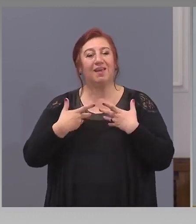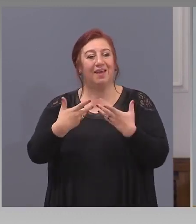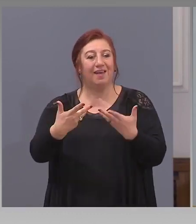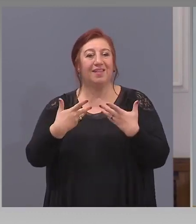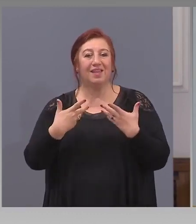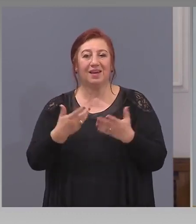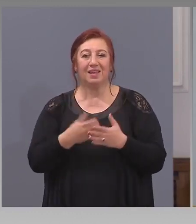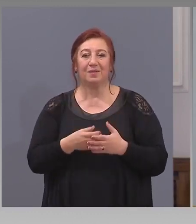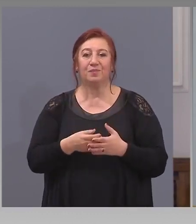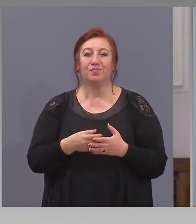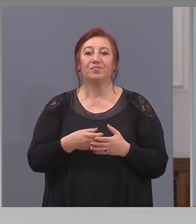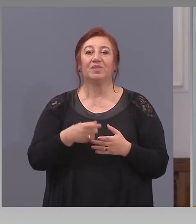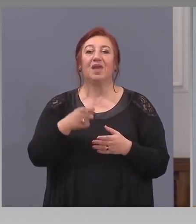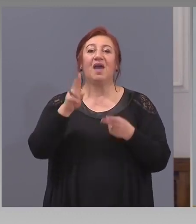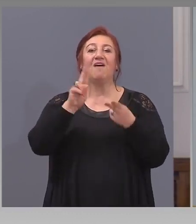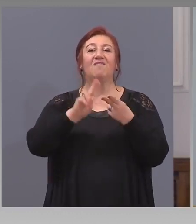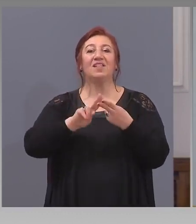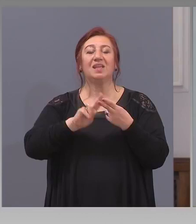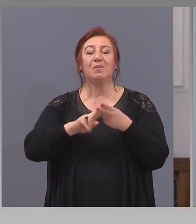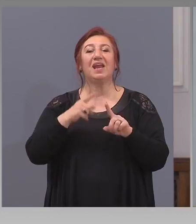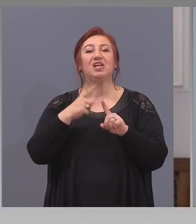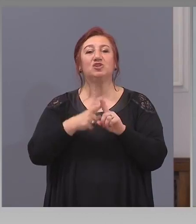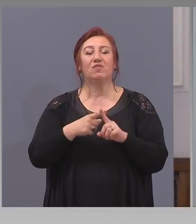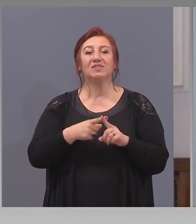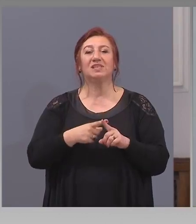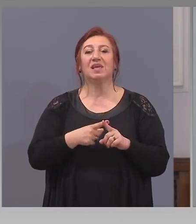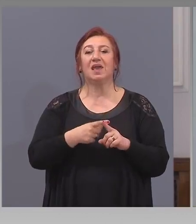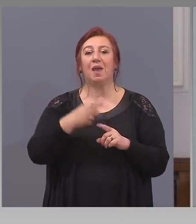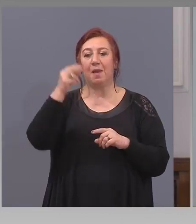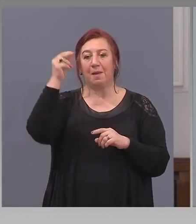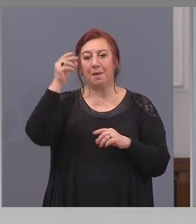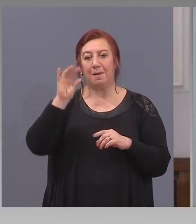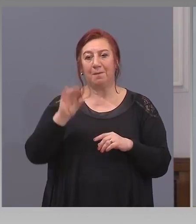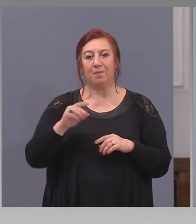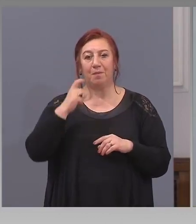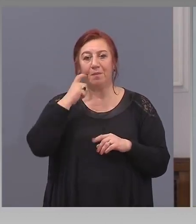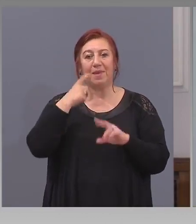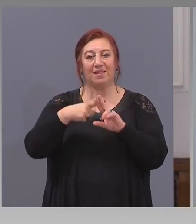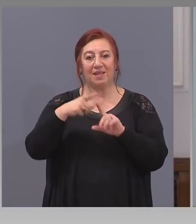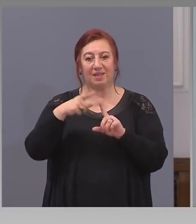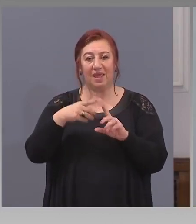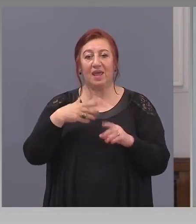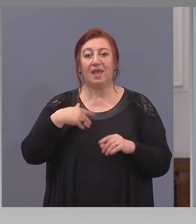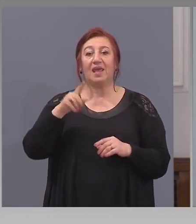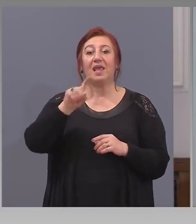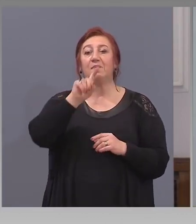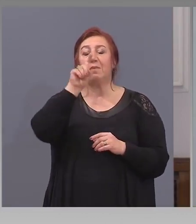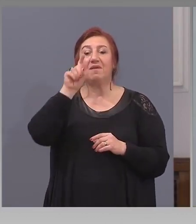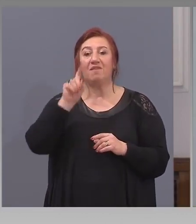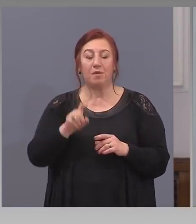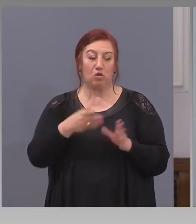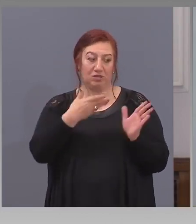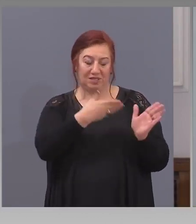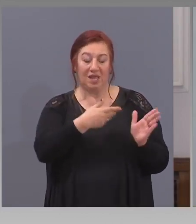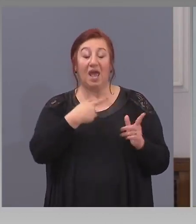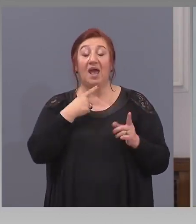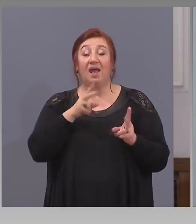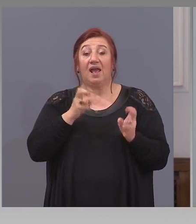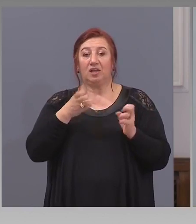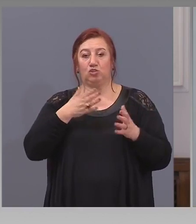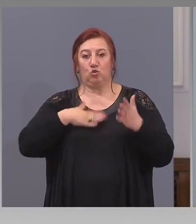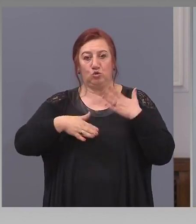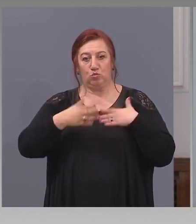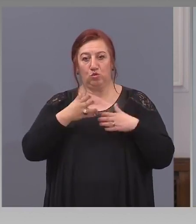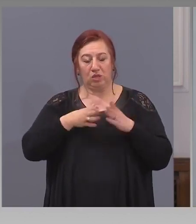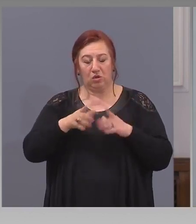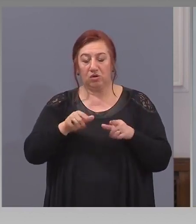И нещо в тази посока. Владимир Христовски, БГНС. Два въпроса имам. Първи въпрос е нещо наистина в посока да успокоите хората. Хората са